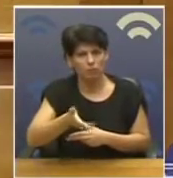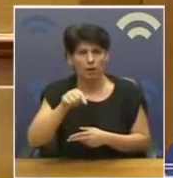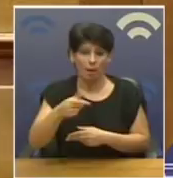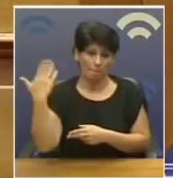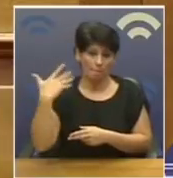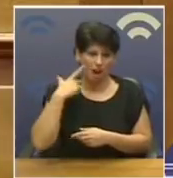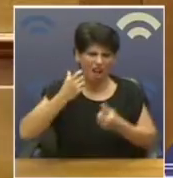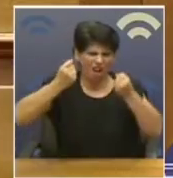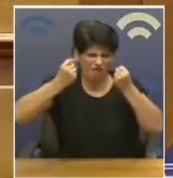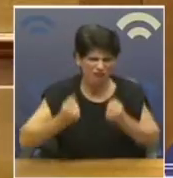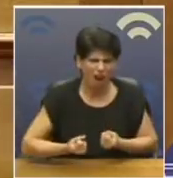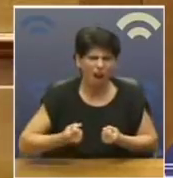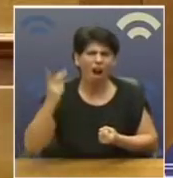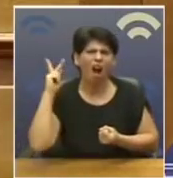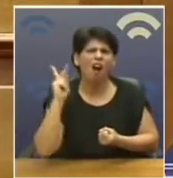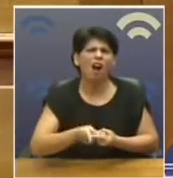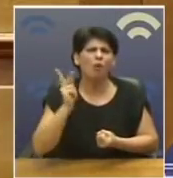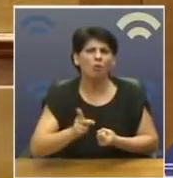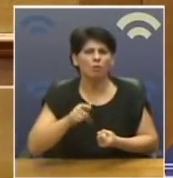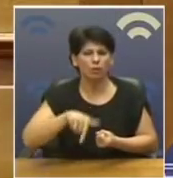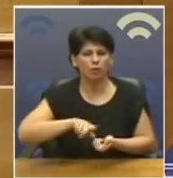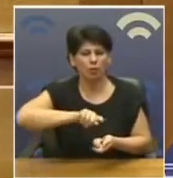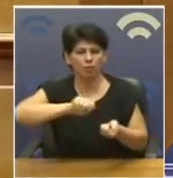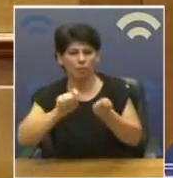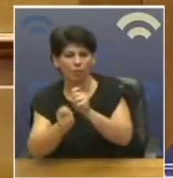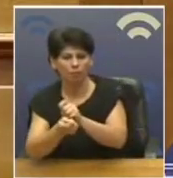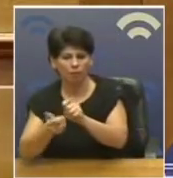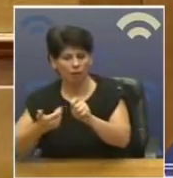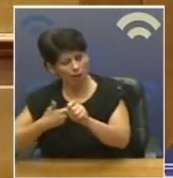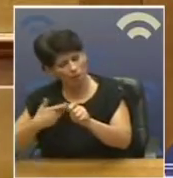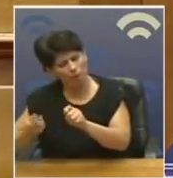δωροληψία υπαλλήλου και πολιτικού. Και πράγματι είναι έτσι, το κάναμε.